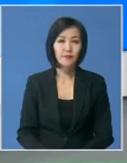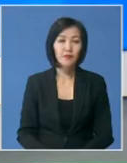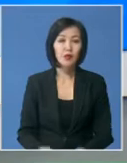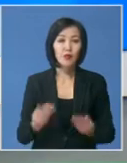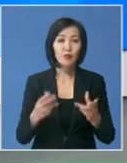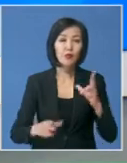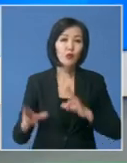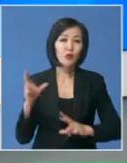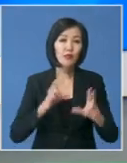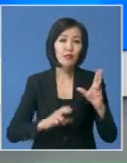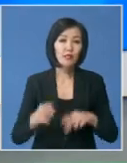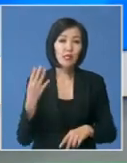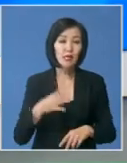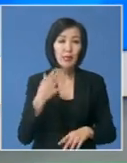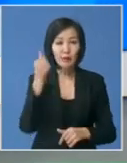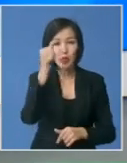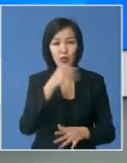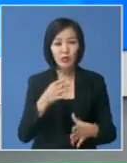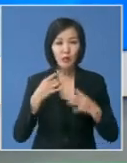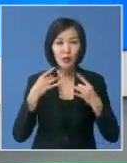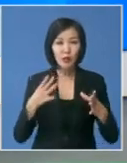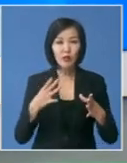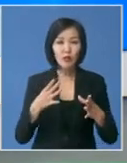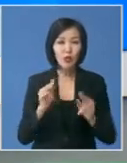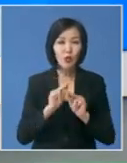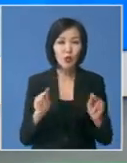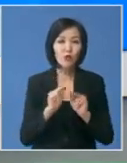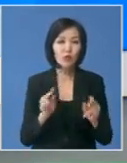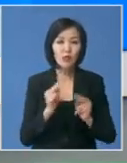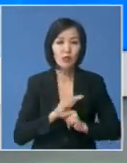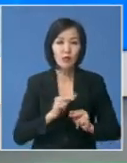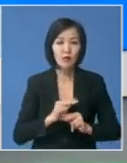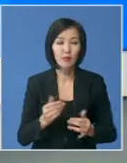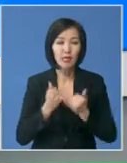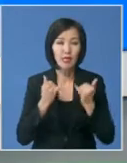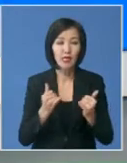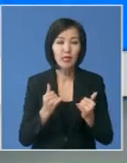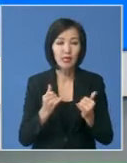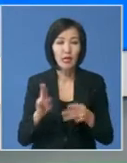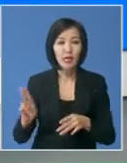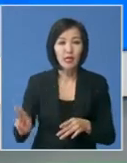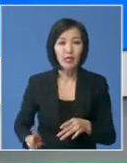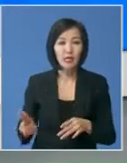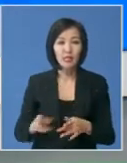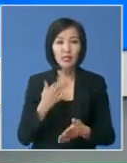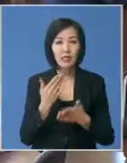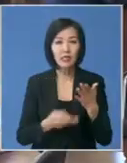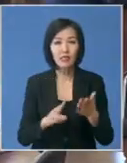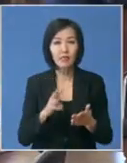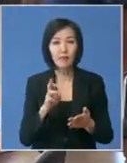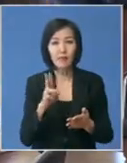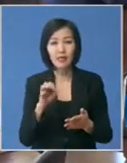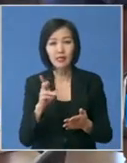Сонымен қатар, бүгін университеттің 45 жылдық мерейтой аясында оқытушылардың да еңбегеленді. Ректор кеңесшісі Марат Мәлтекбасов пен